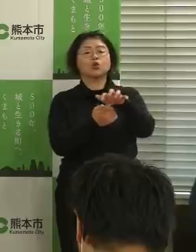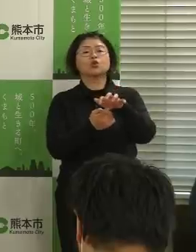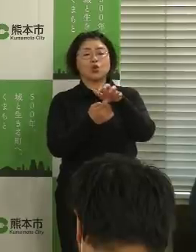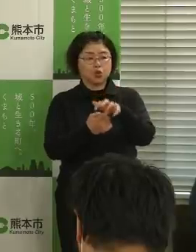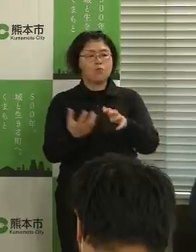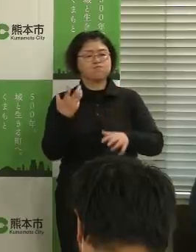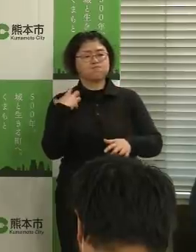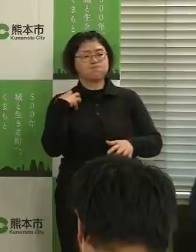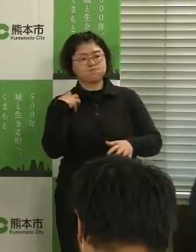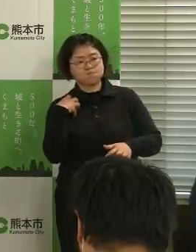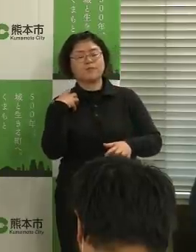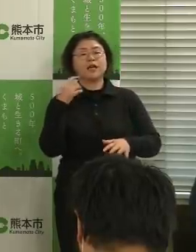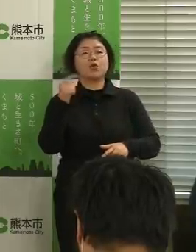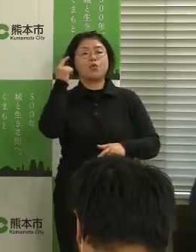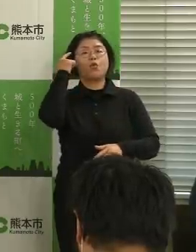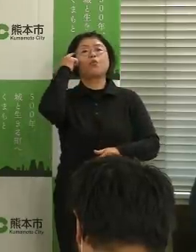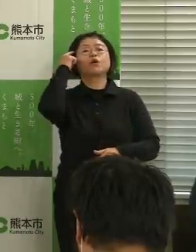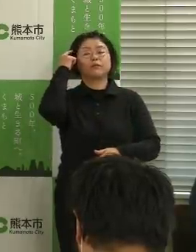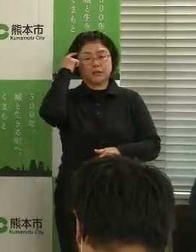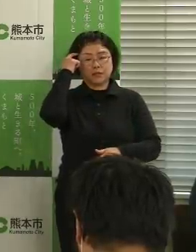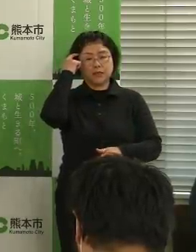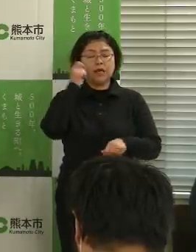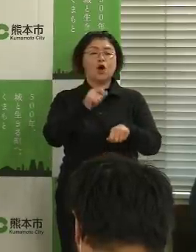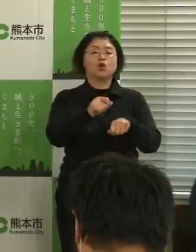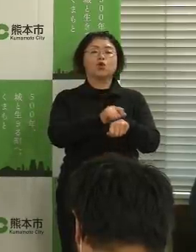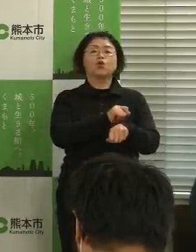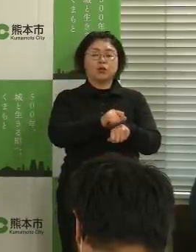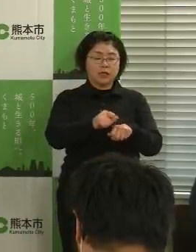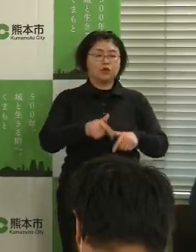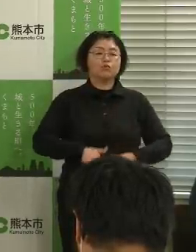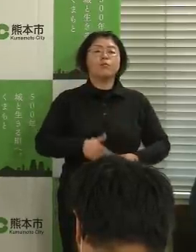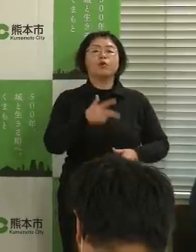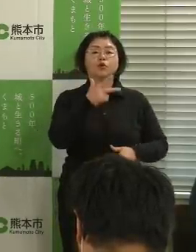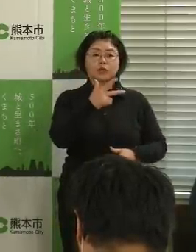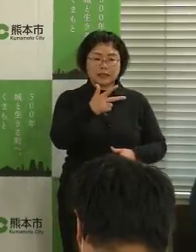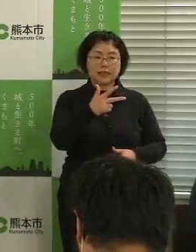というふうに思いましたので、まあ、こういう特にあの熊本市は